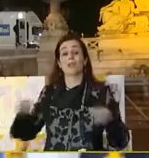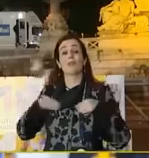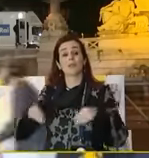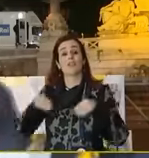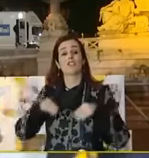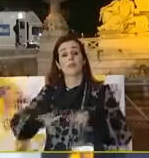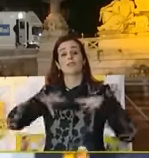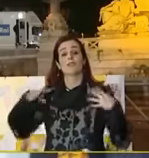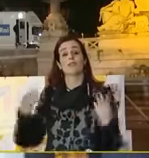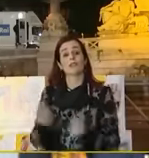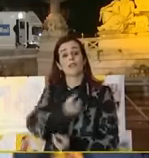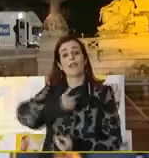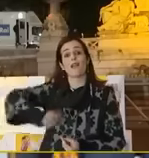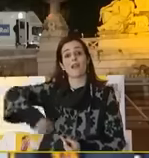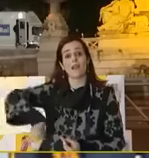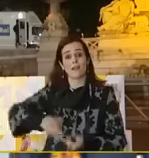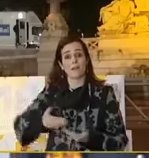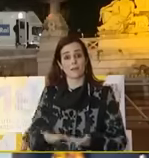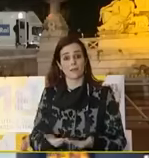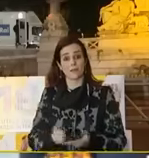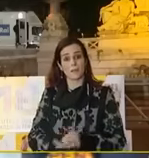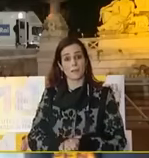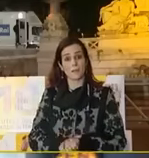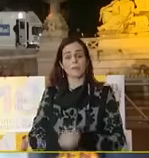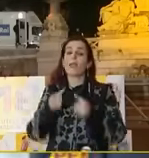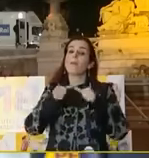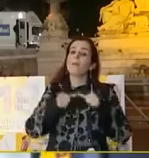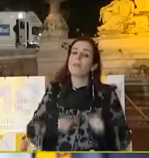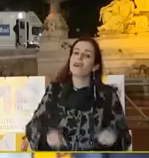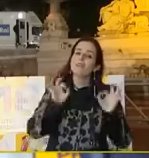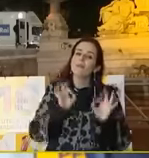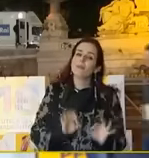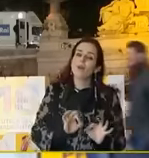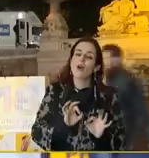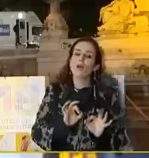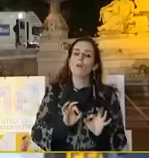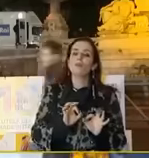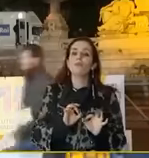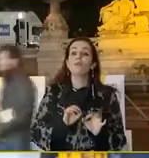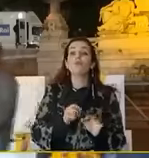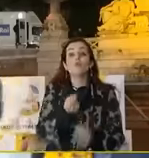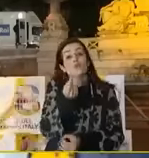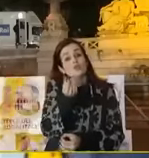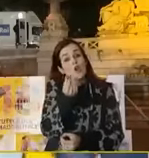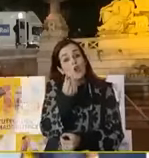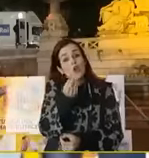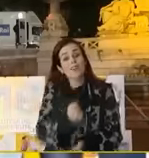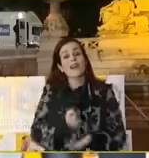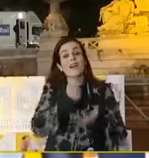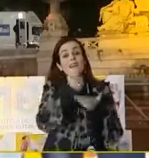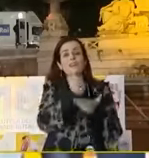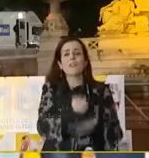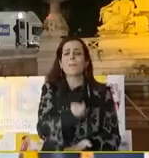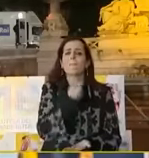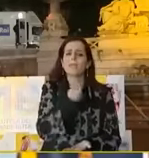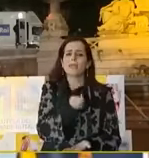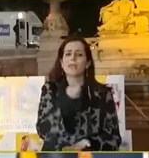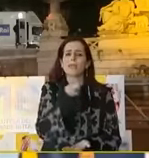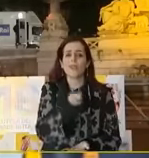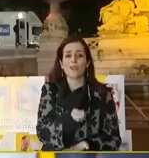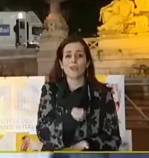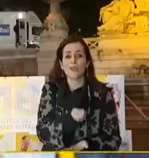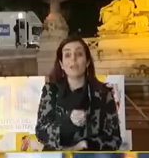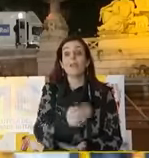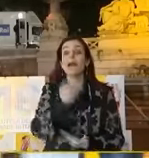noi, è stata basata sulle piccolissime donazioni che ci sono state date, e questo ha